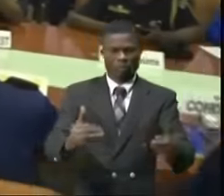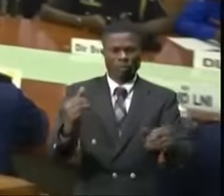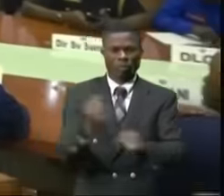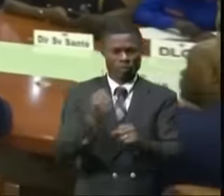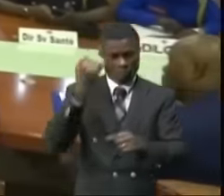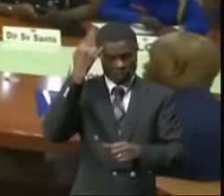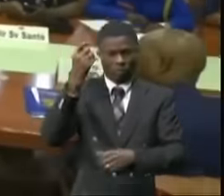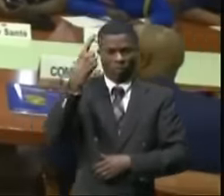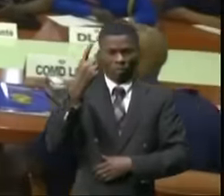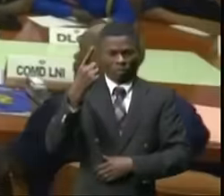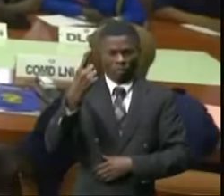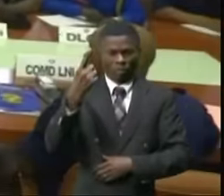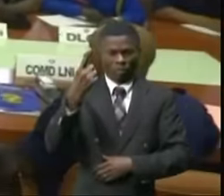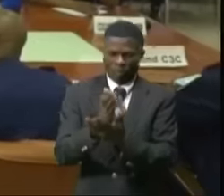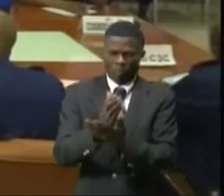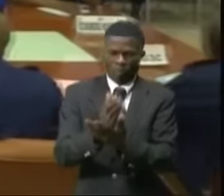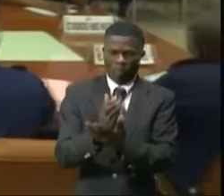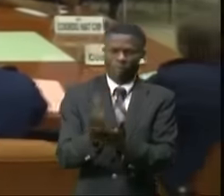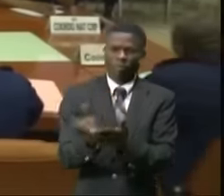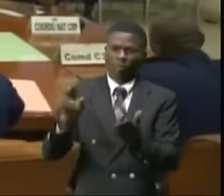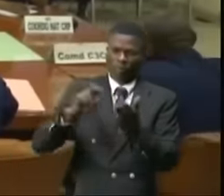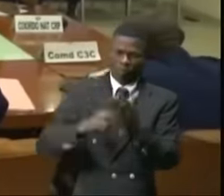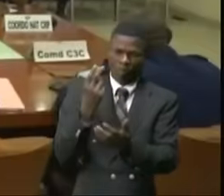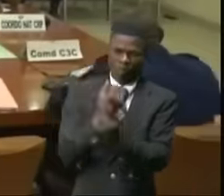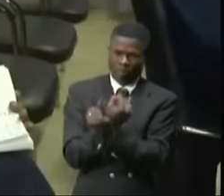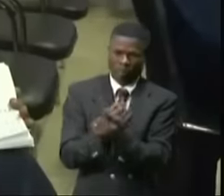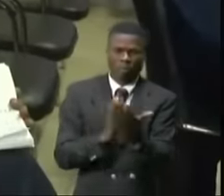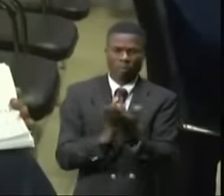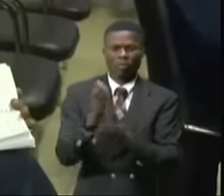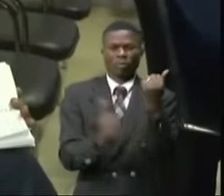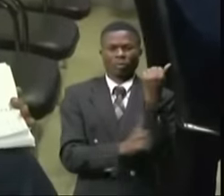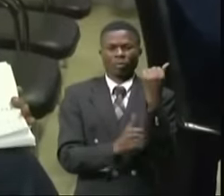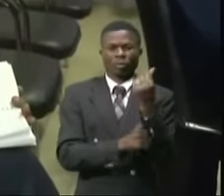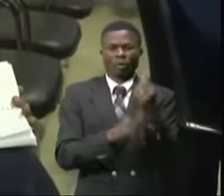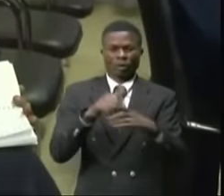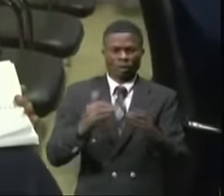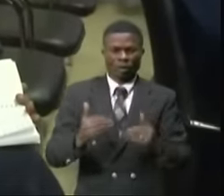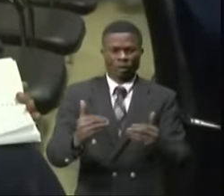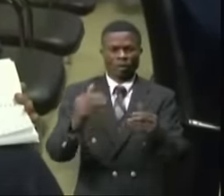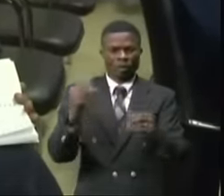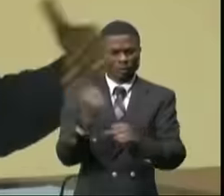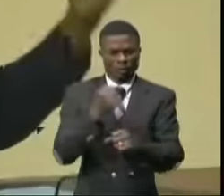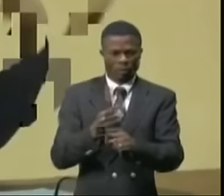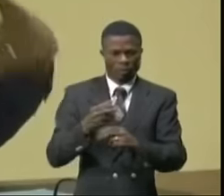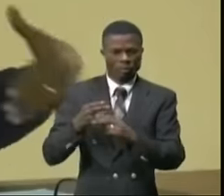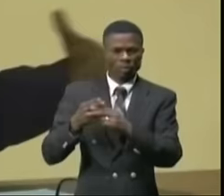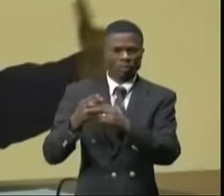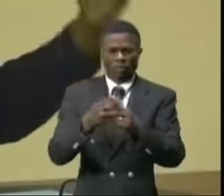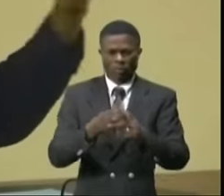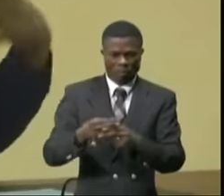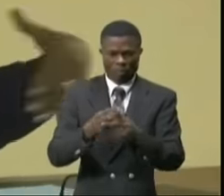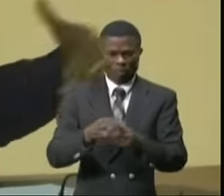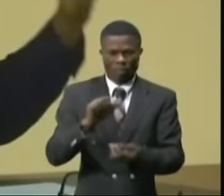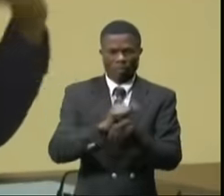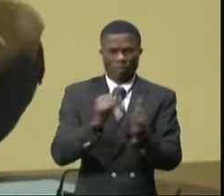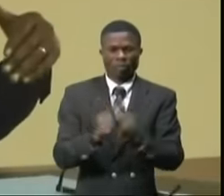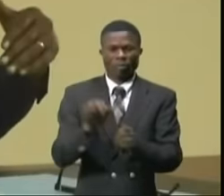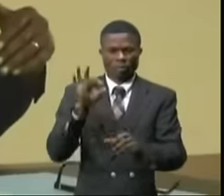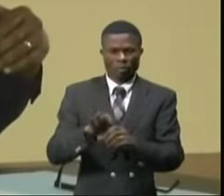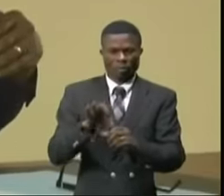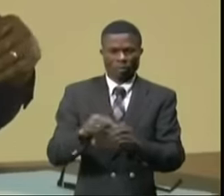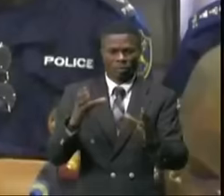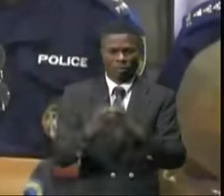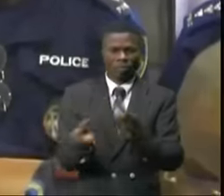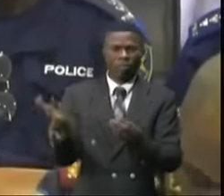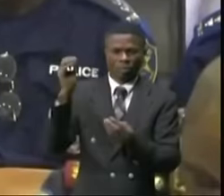le même élan de professionnalisme doublé du respect des droits humains dans la poursuite des opérations de sécurité du processus avec une